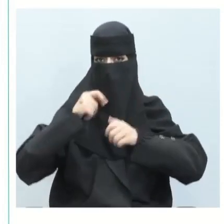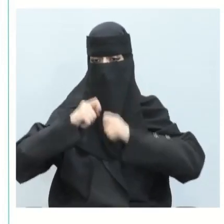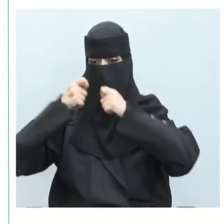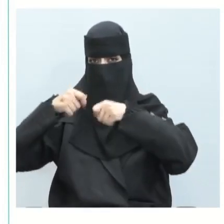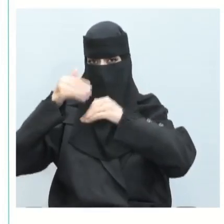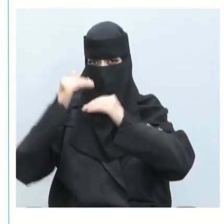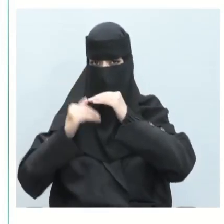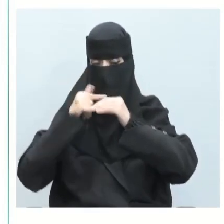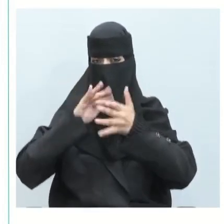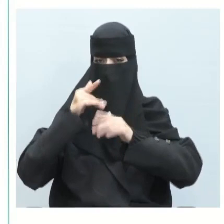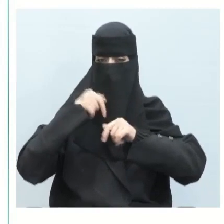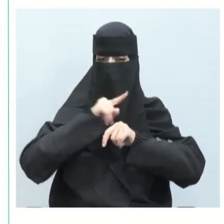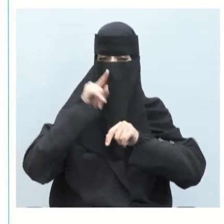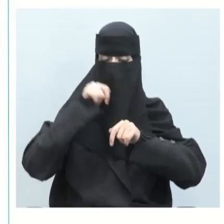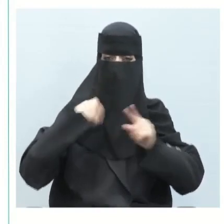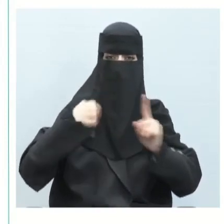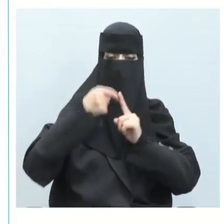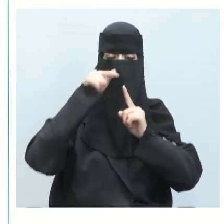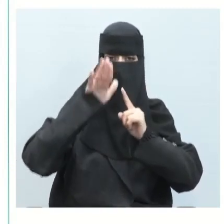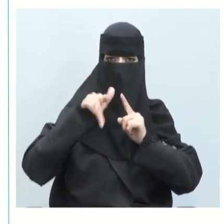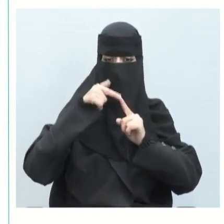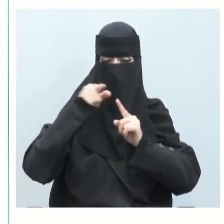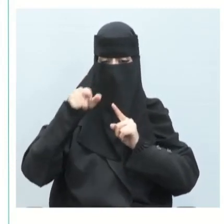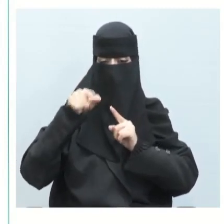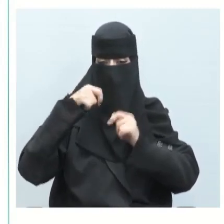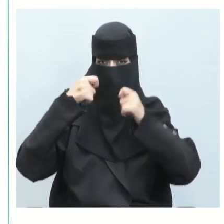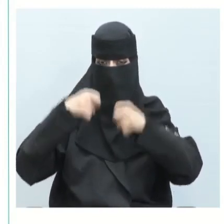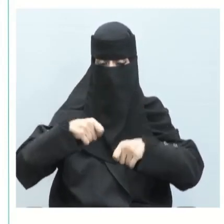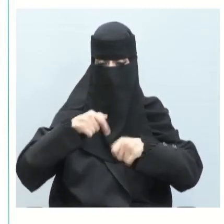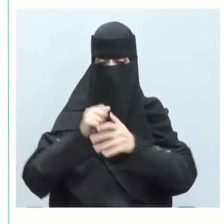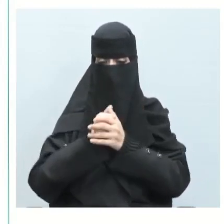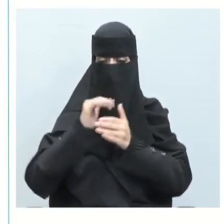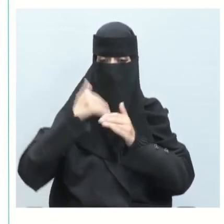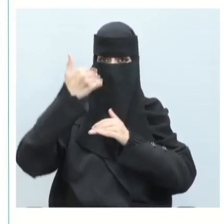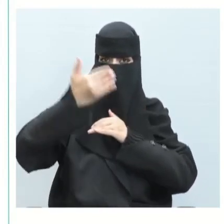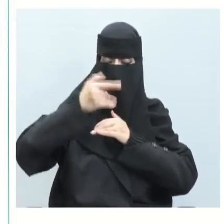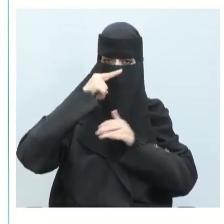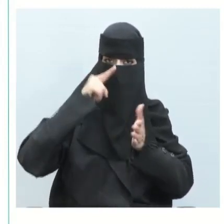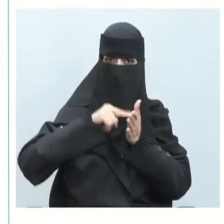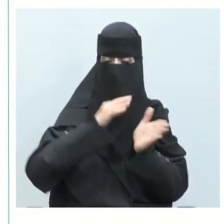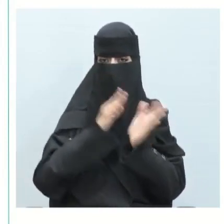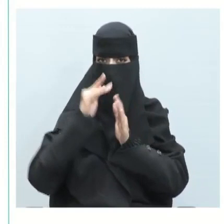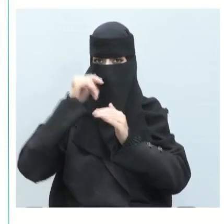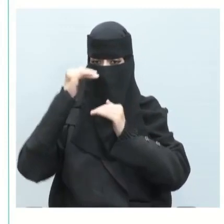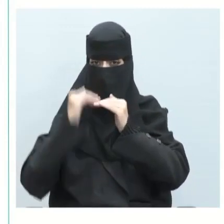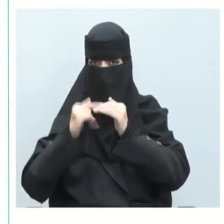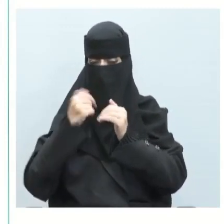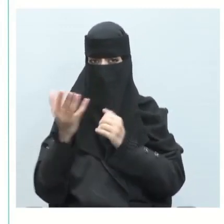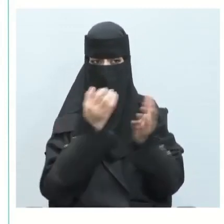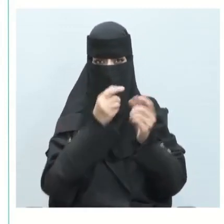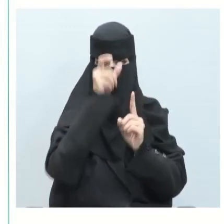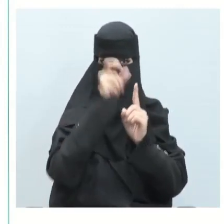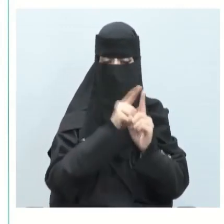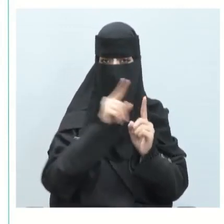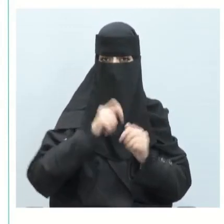حينما تكون الفعاليه غير هادفه للربح وبالتالي اذا نقدم اسعار مخفضه لجذب العملاء